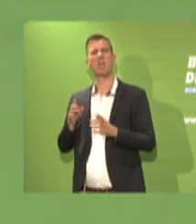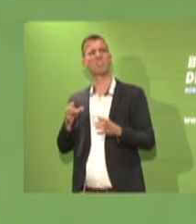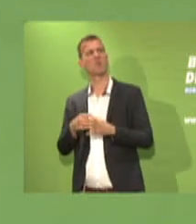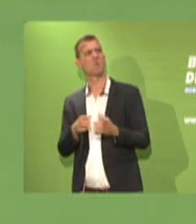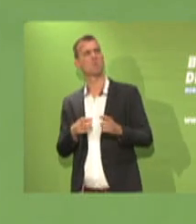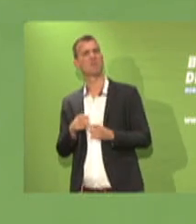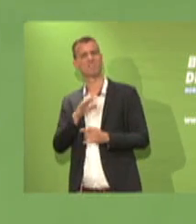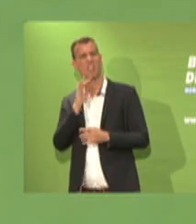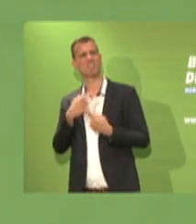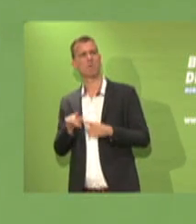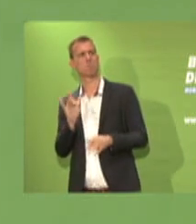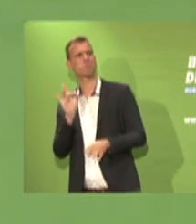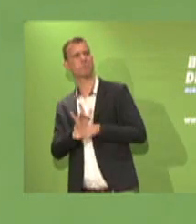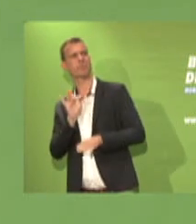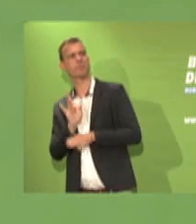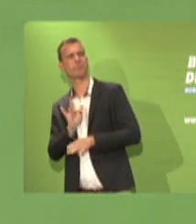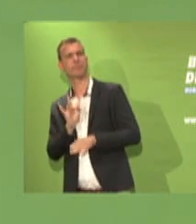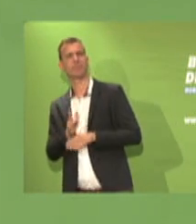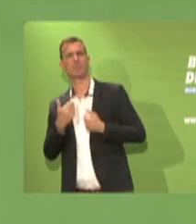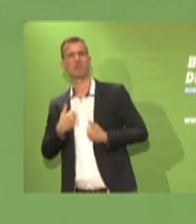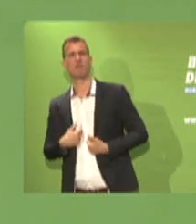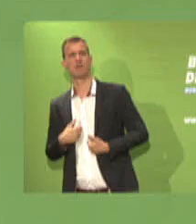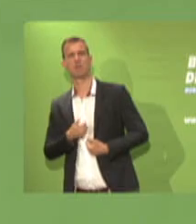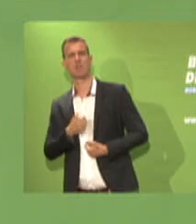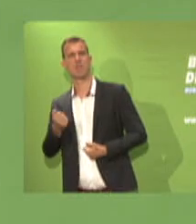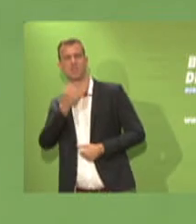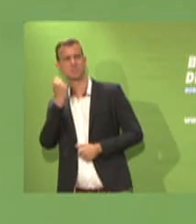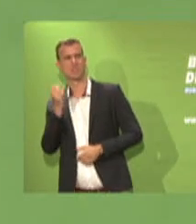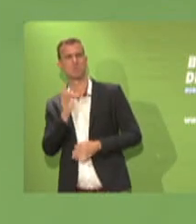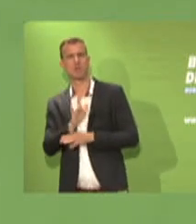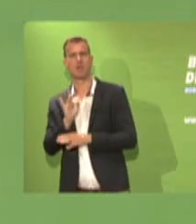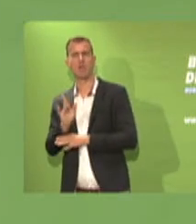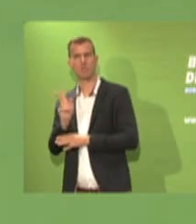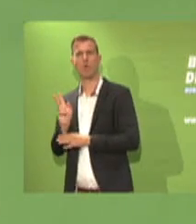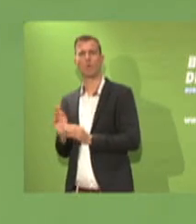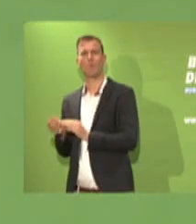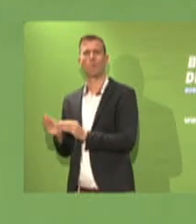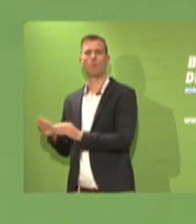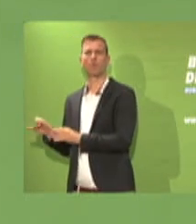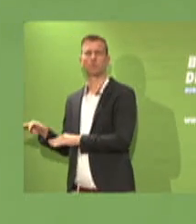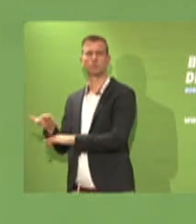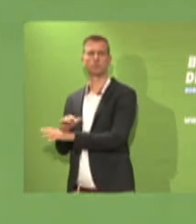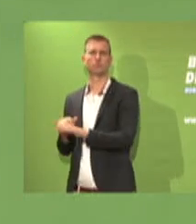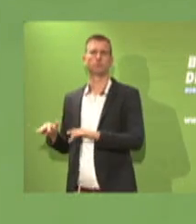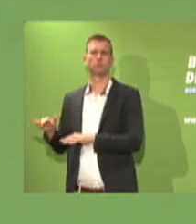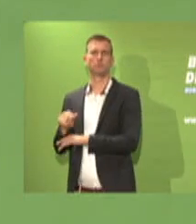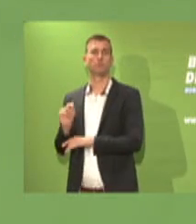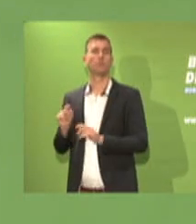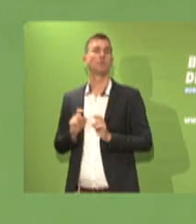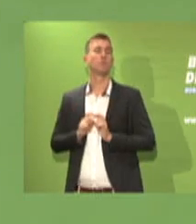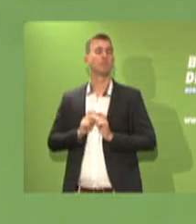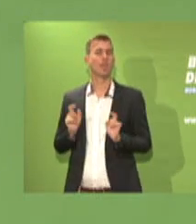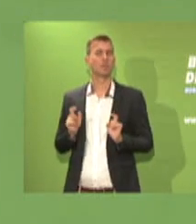und fremdenfeindliche Einstellungen auch immer noch ihre Heimstätten. Und das ist ein Punkt, wo wir